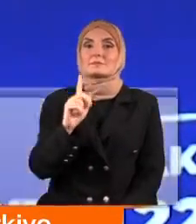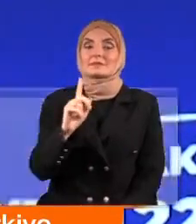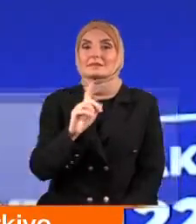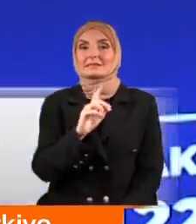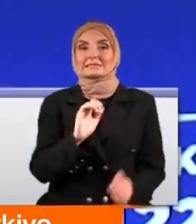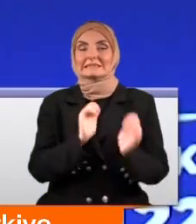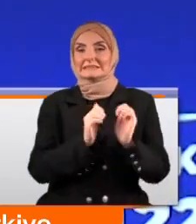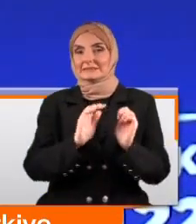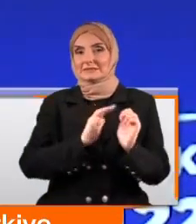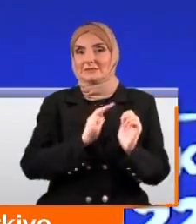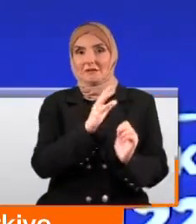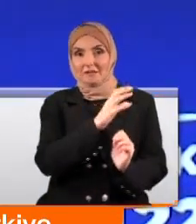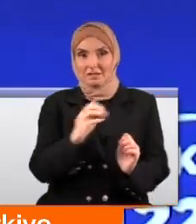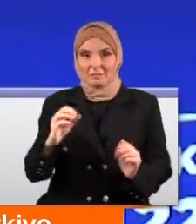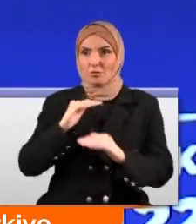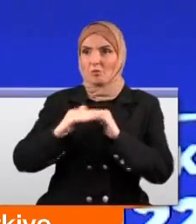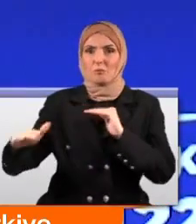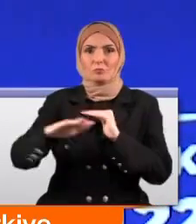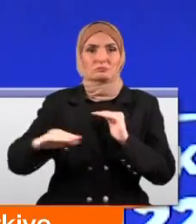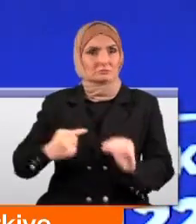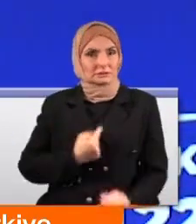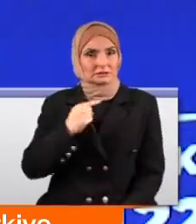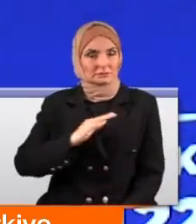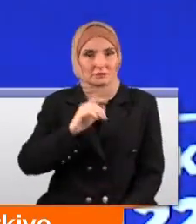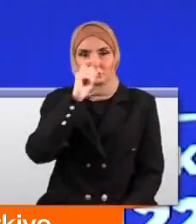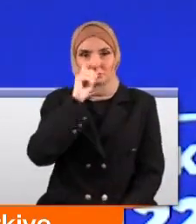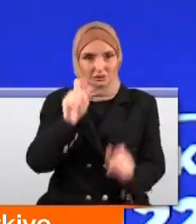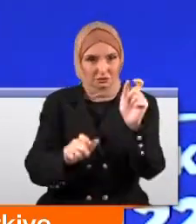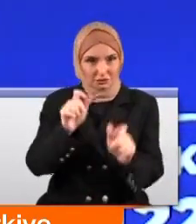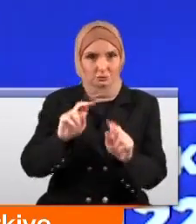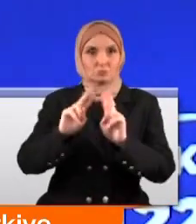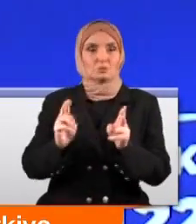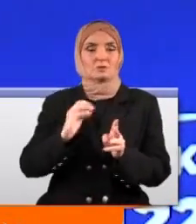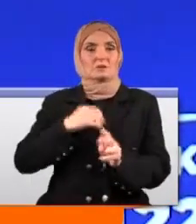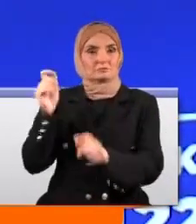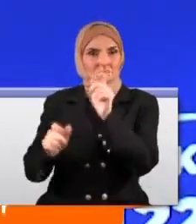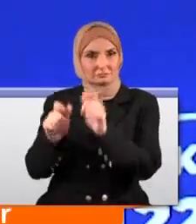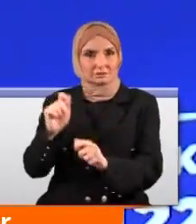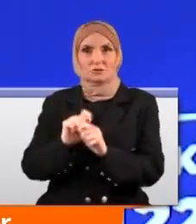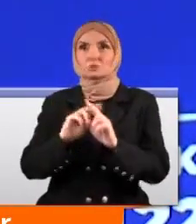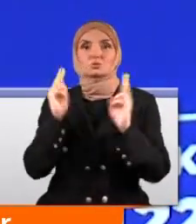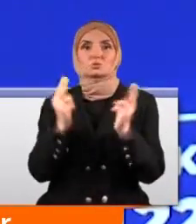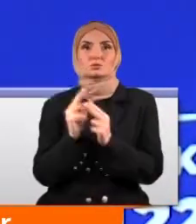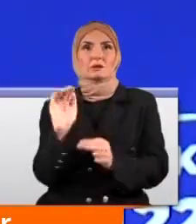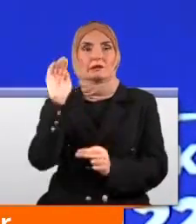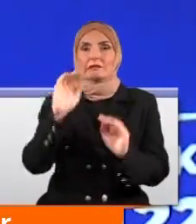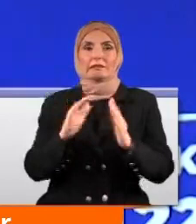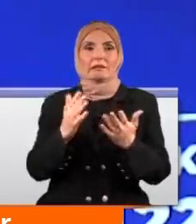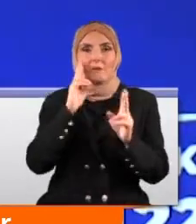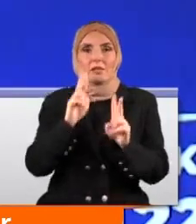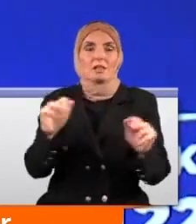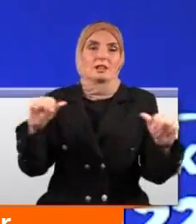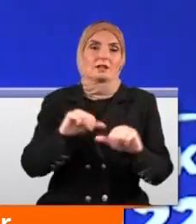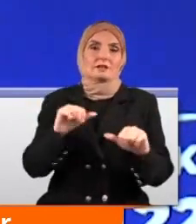hissedildiği, işçinin, esnafın, iş dünyasının geleceğini göremediği bir iklimde